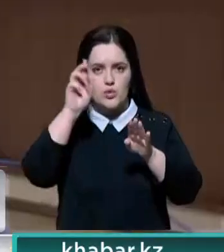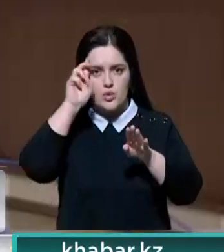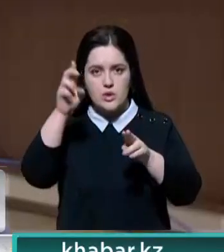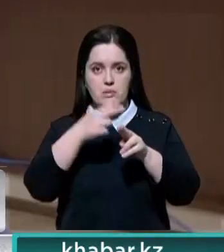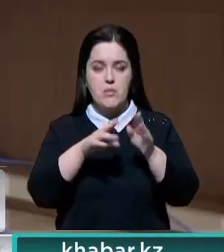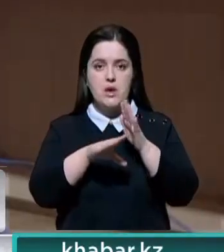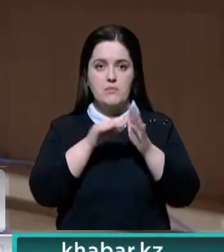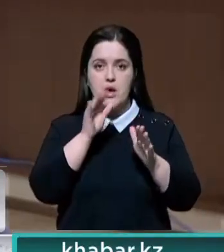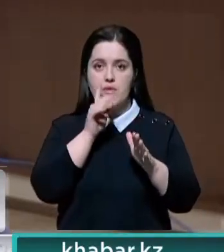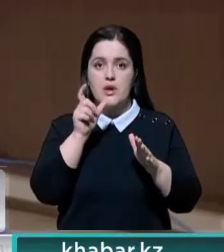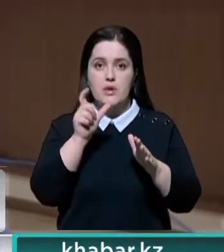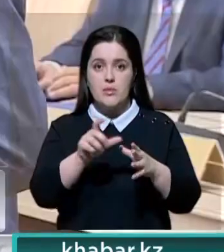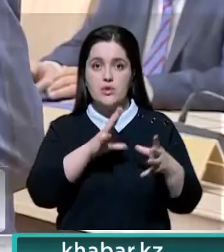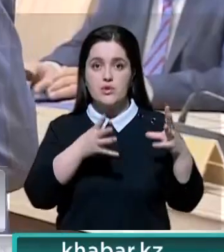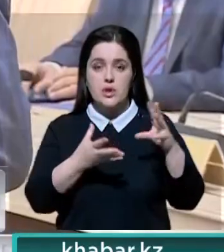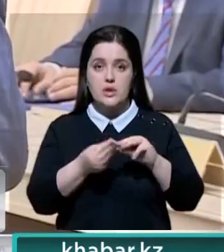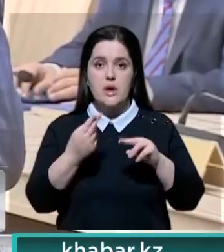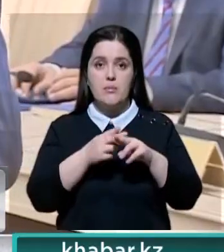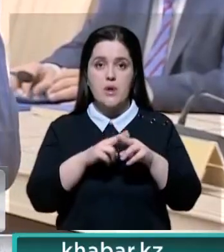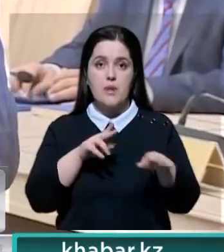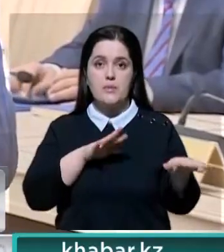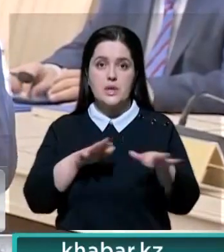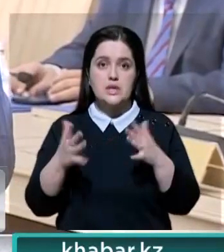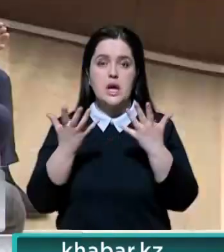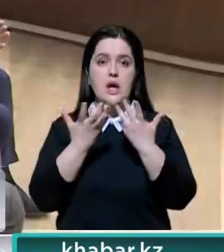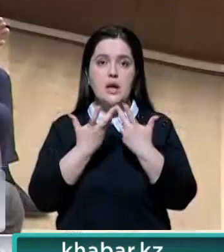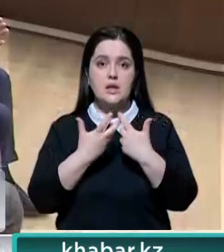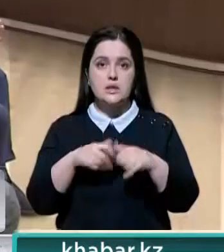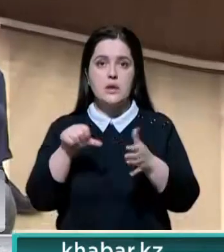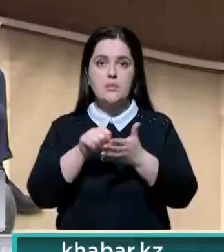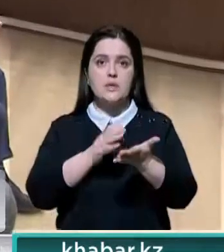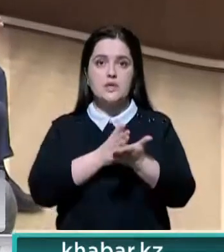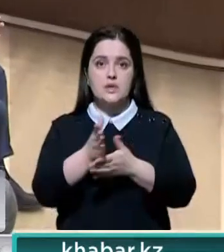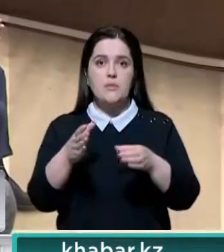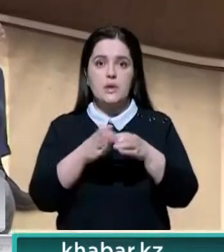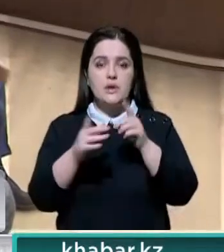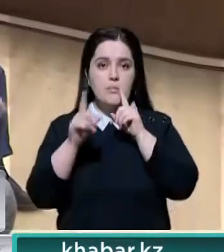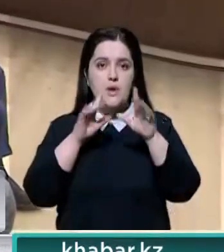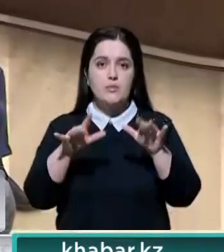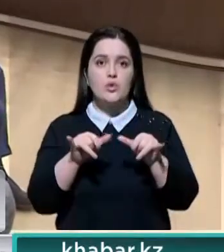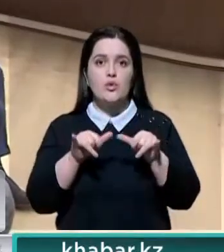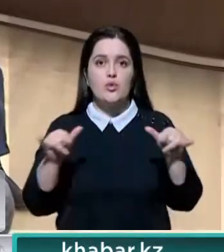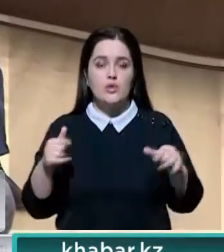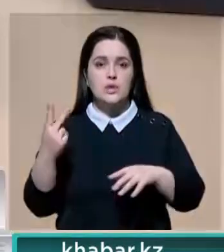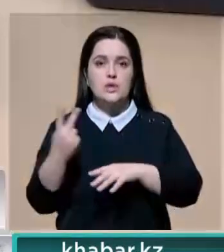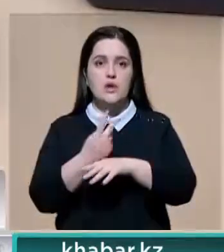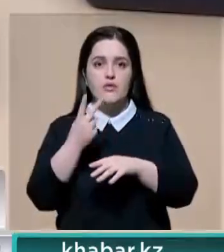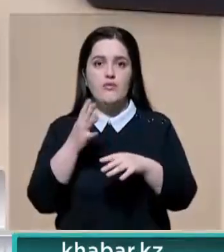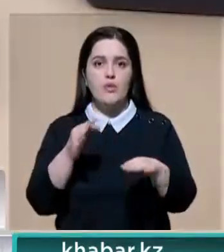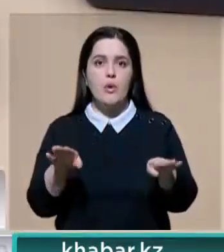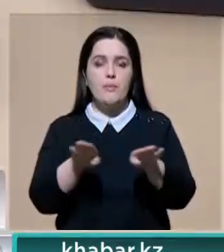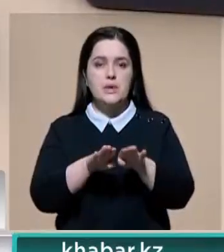общегосударственный избирательный цикл. В результате этого электорального процесса количество представителей политических партий в парламенте